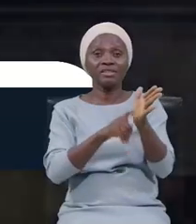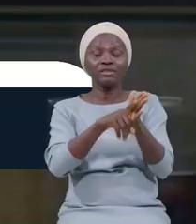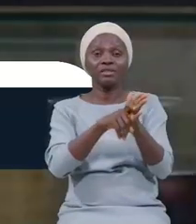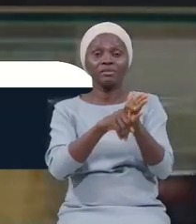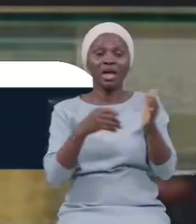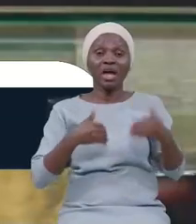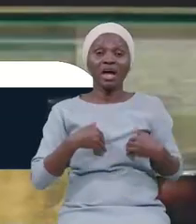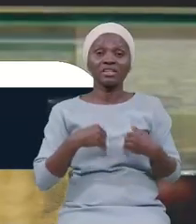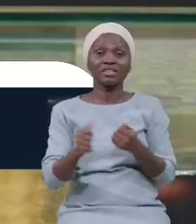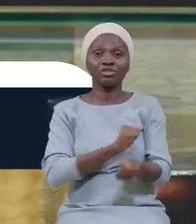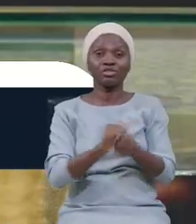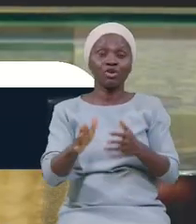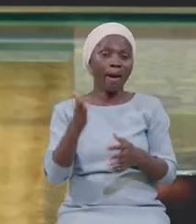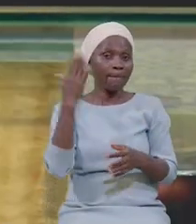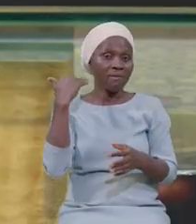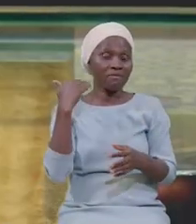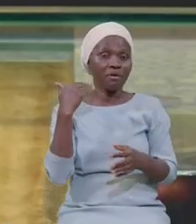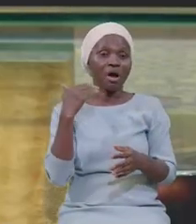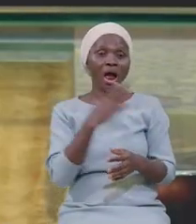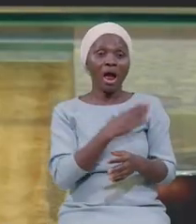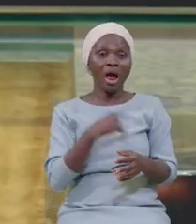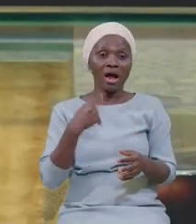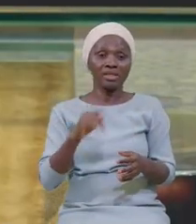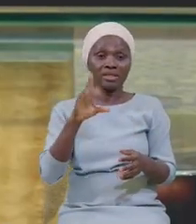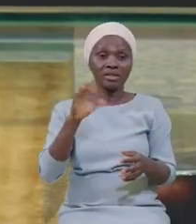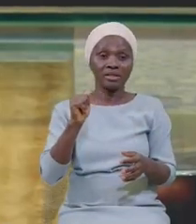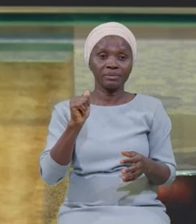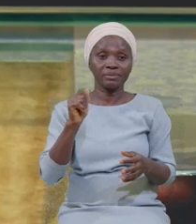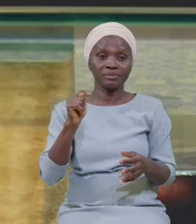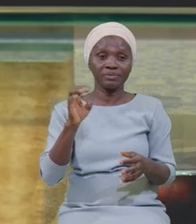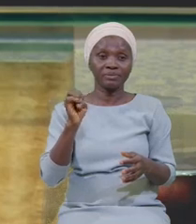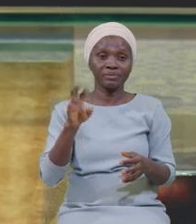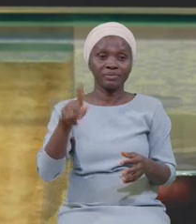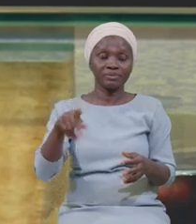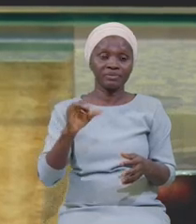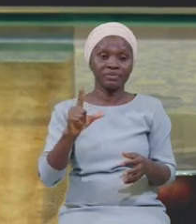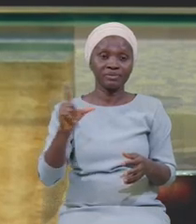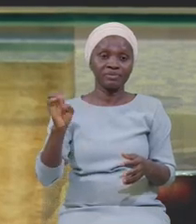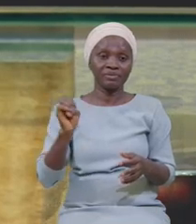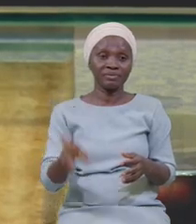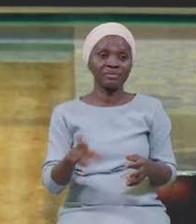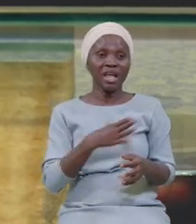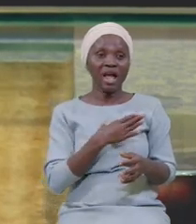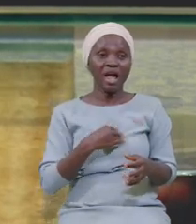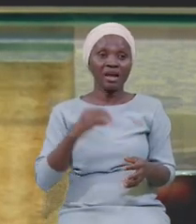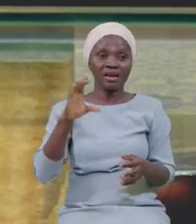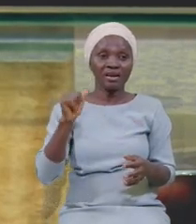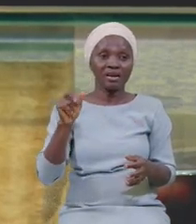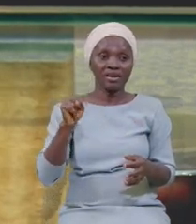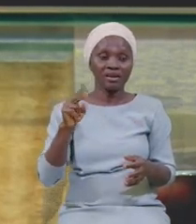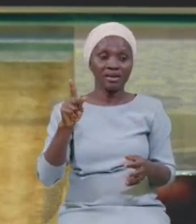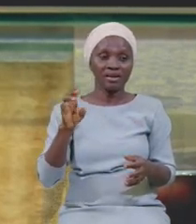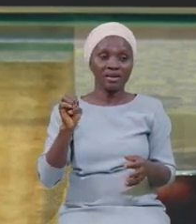le Gélec, le Hazil et le Gazam, ma grande armée que j'avais envoyée contre